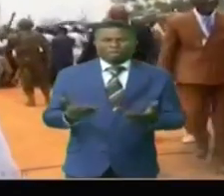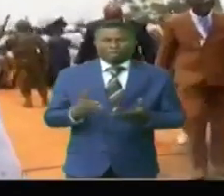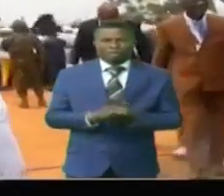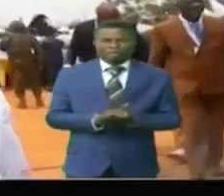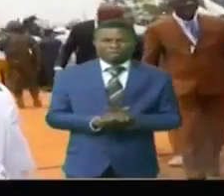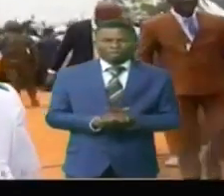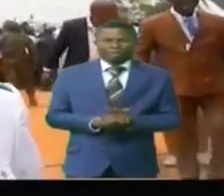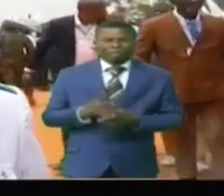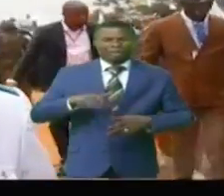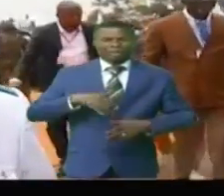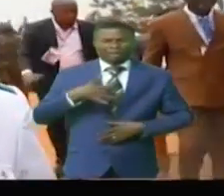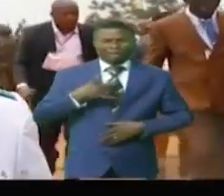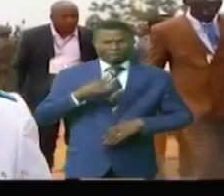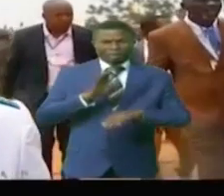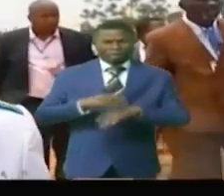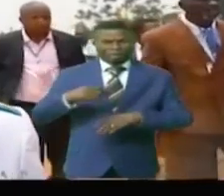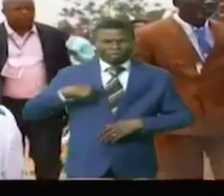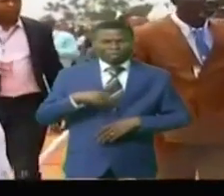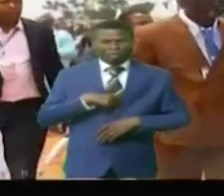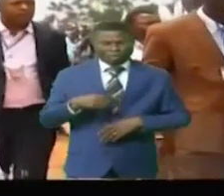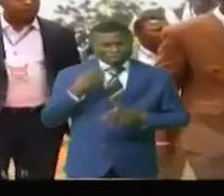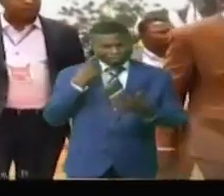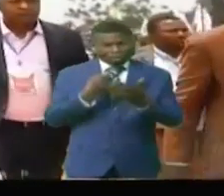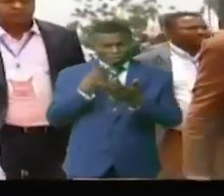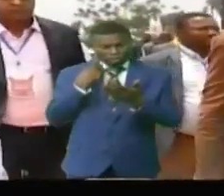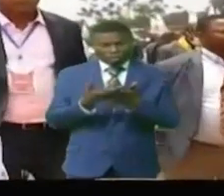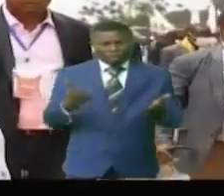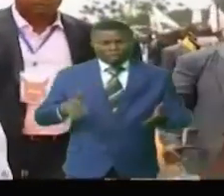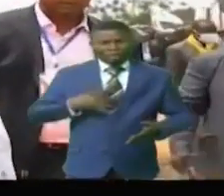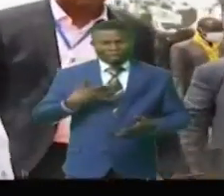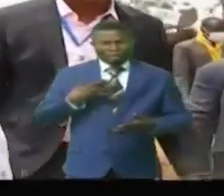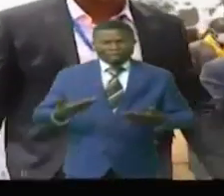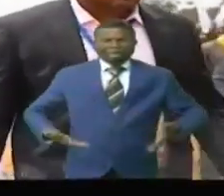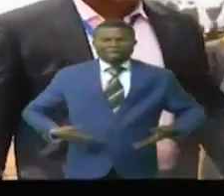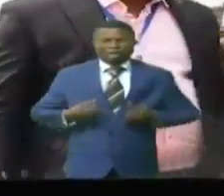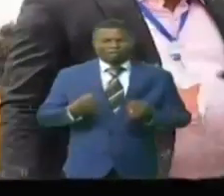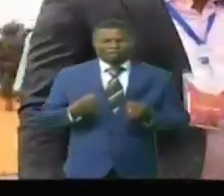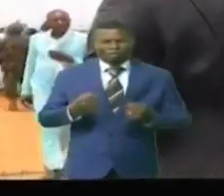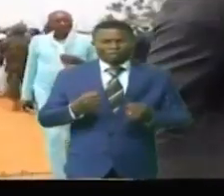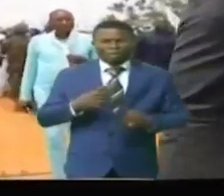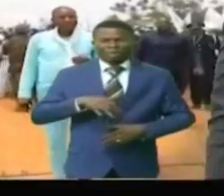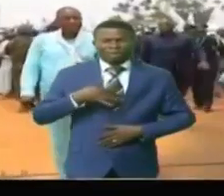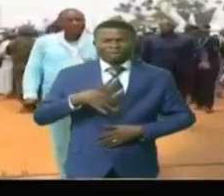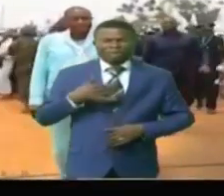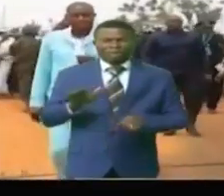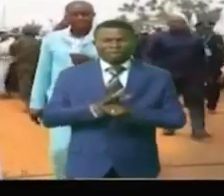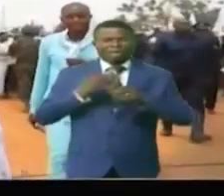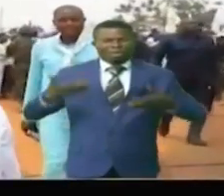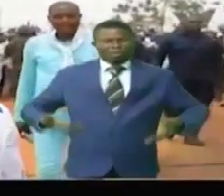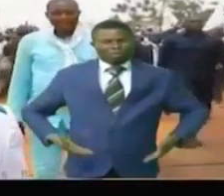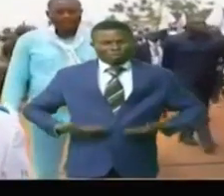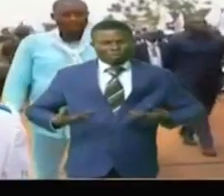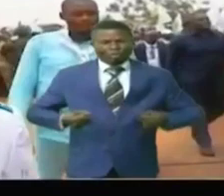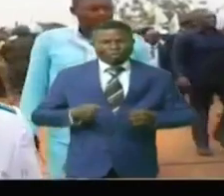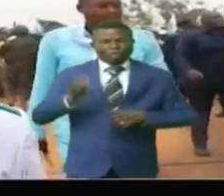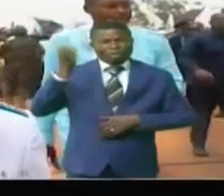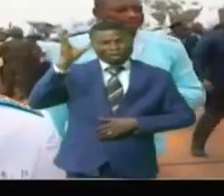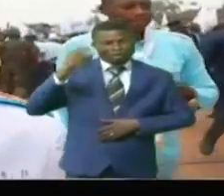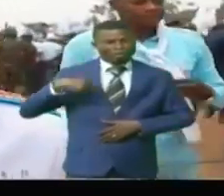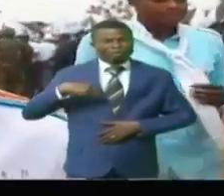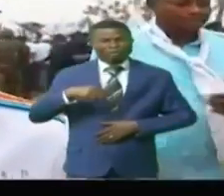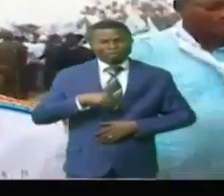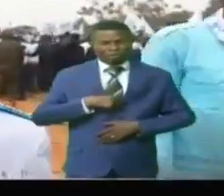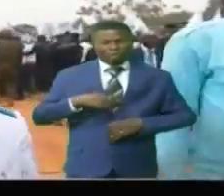Le sentiment qui nous anime, comme vous pouvez le voir, c'est un sentiment de liesse, un sentiment de joie, parce que Kasumbalesa est